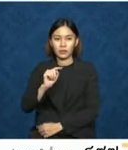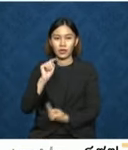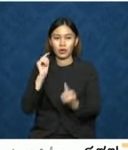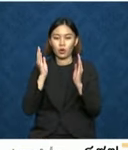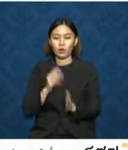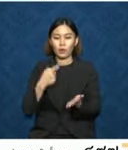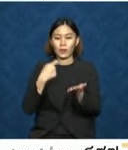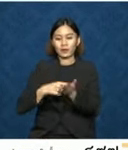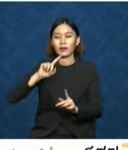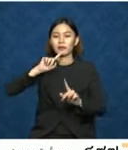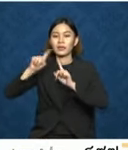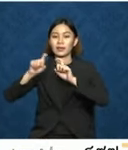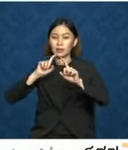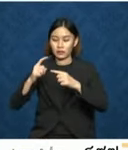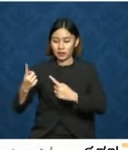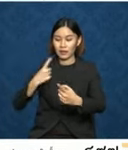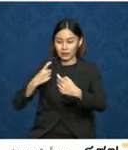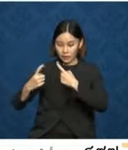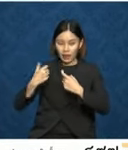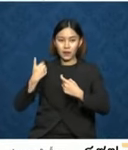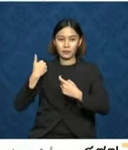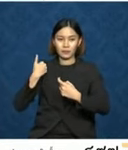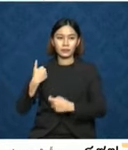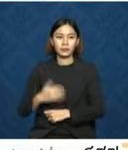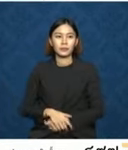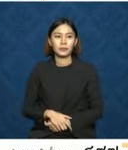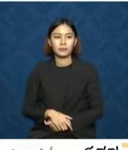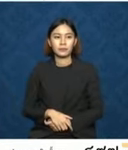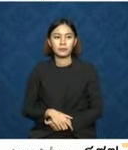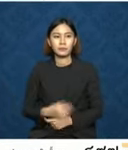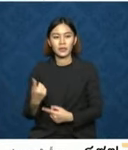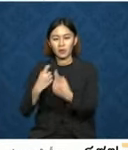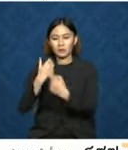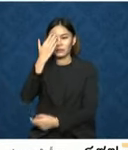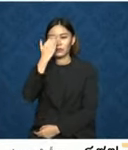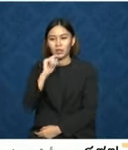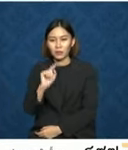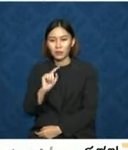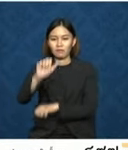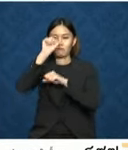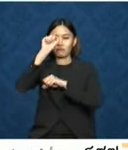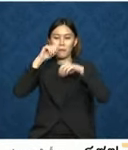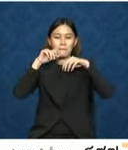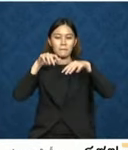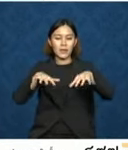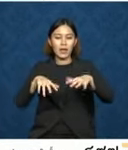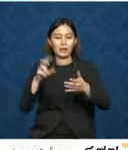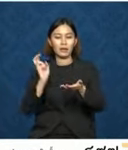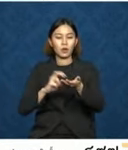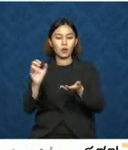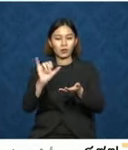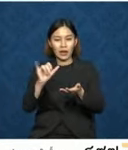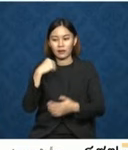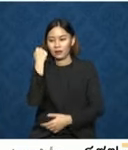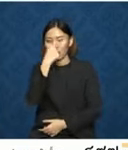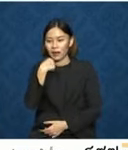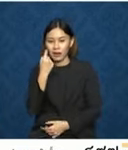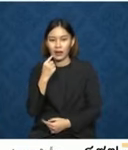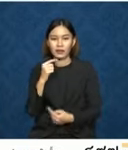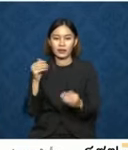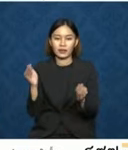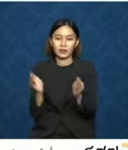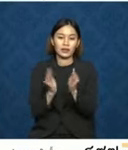ประกันตนได้สอบถามมายังผมเป็นจำนวนมากว่าอ่าทำไมยังไม่มีการประกาศรับรองผู้ที่มีเ่อ